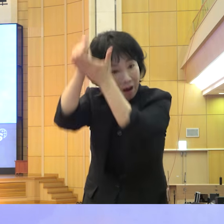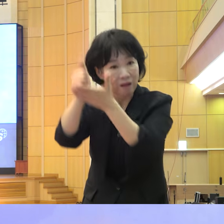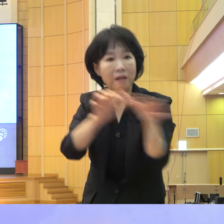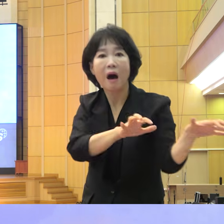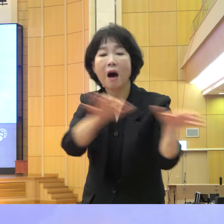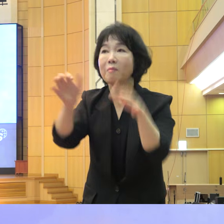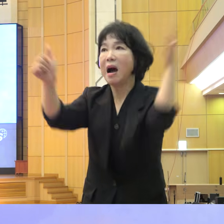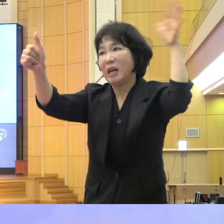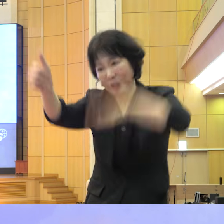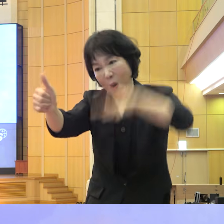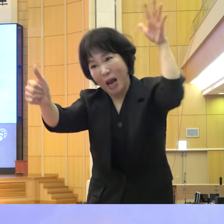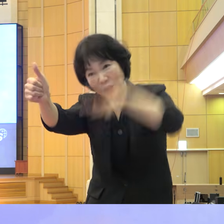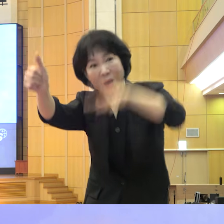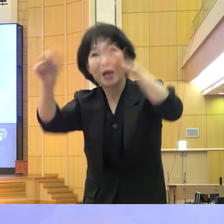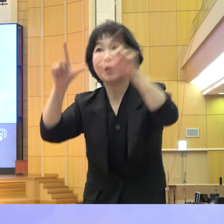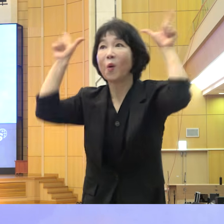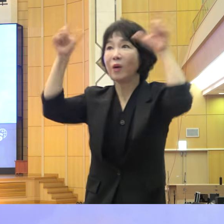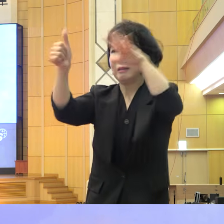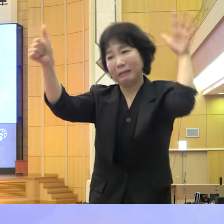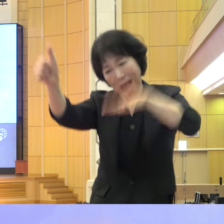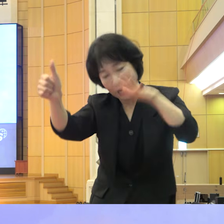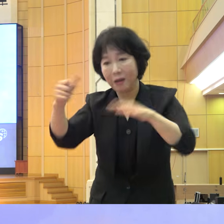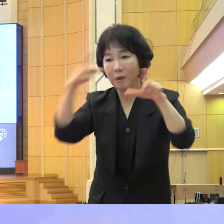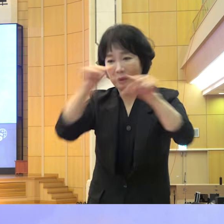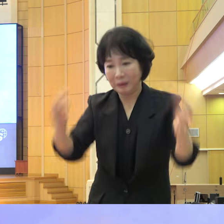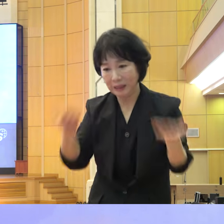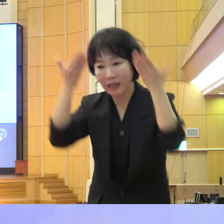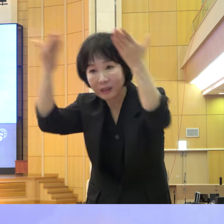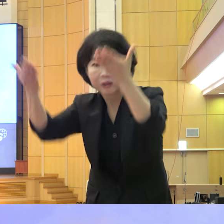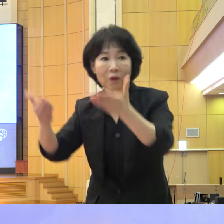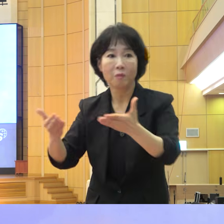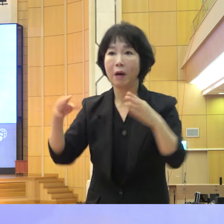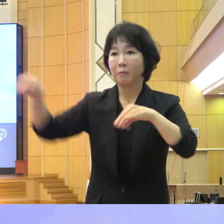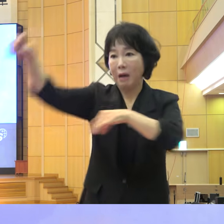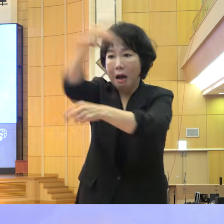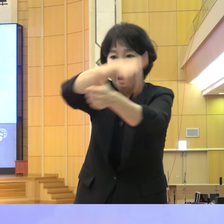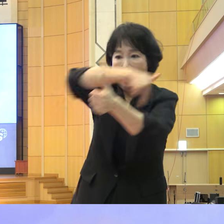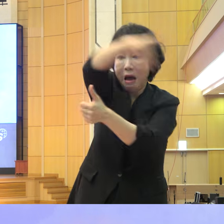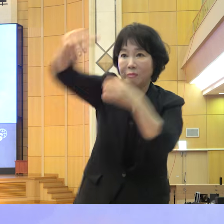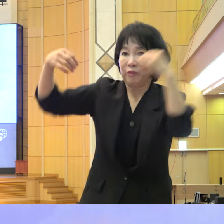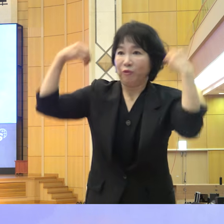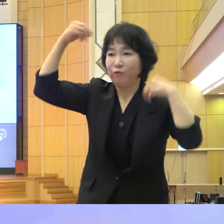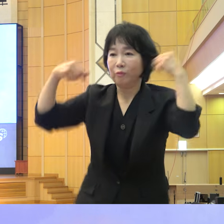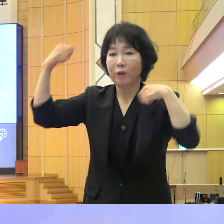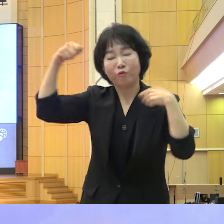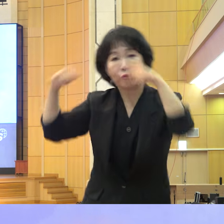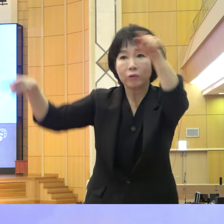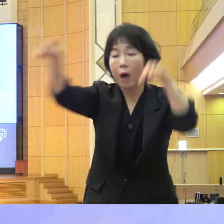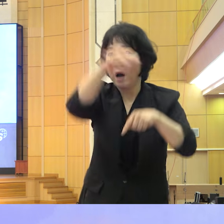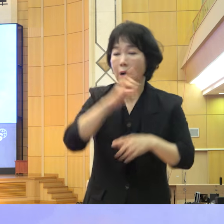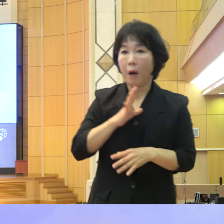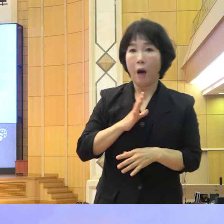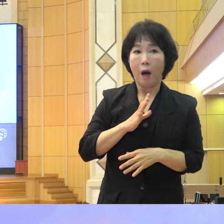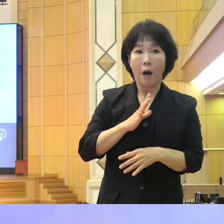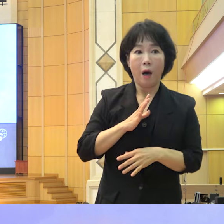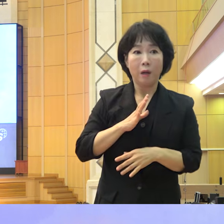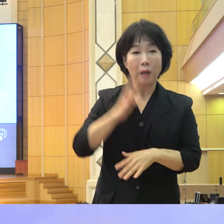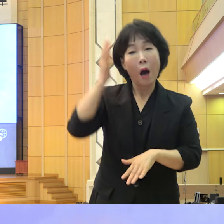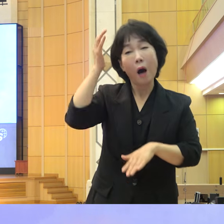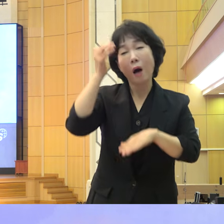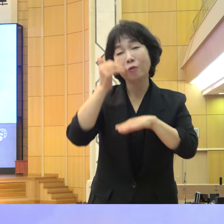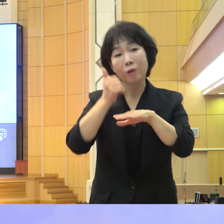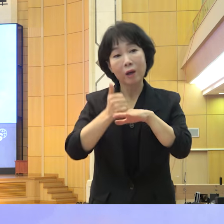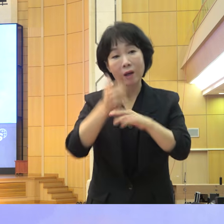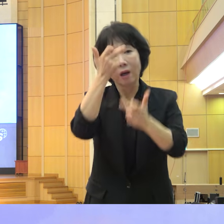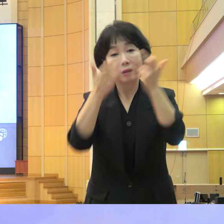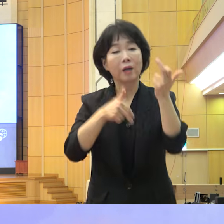막 절하고 거다가 제사 드리고 그리고 막 춤추고 그러는 거예요. 모세가 산꼭대기에서